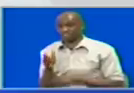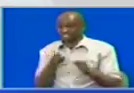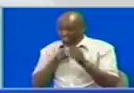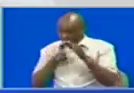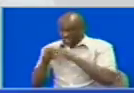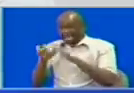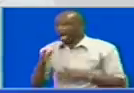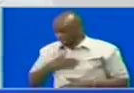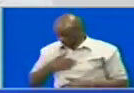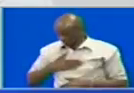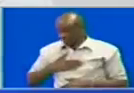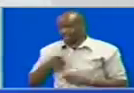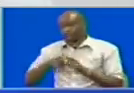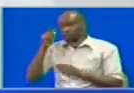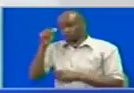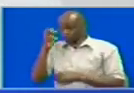wetu.